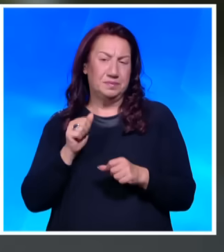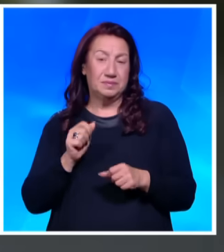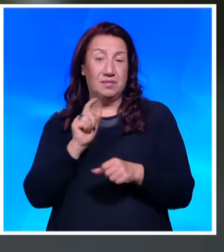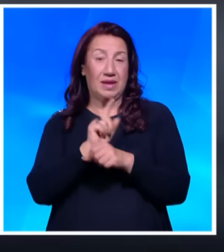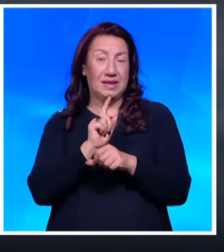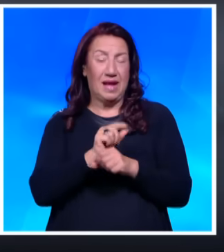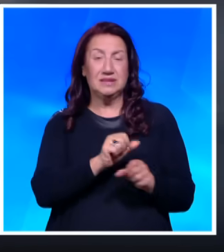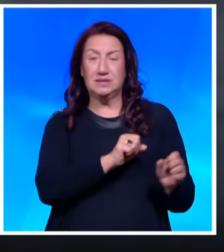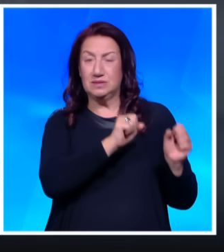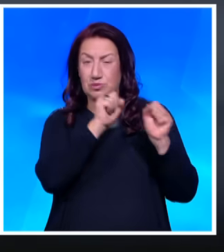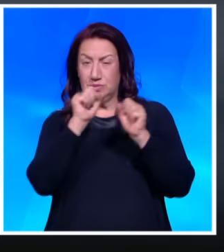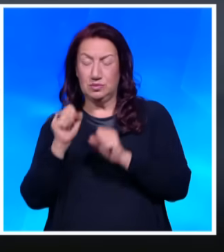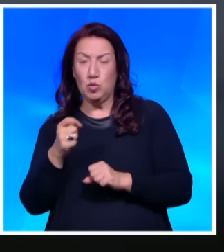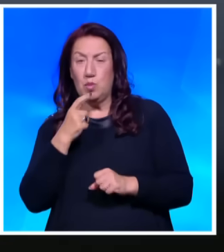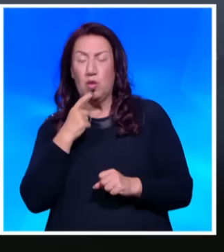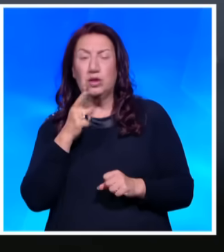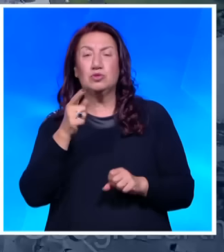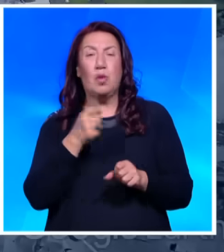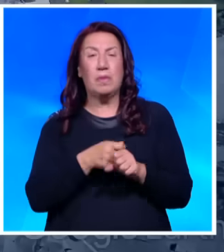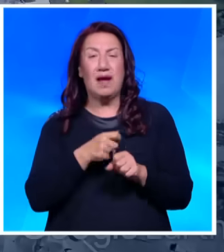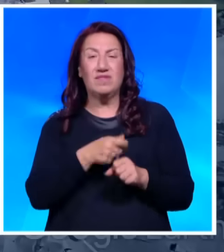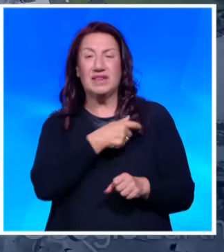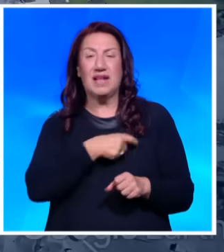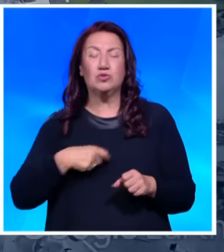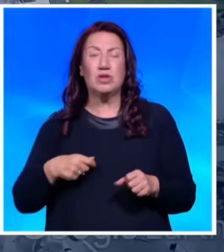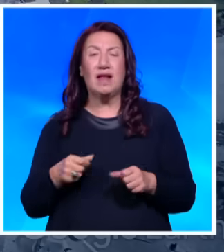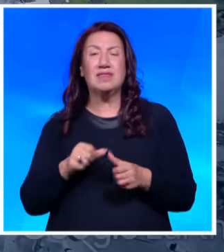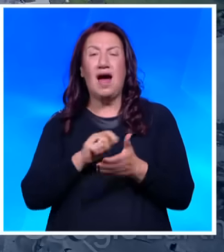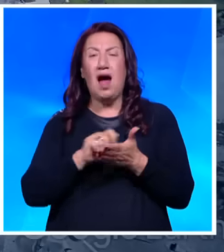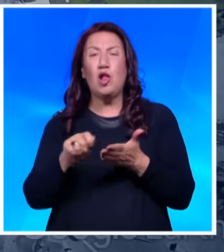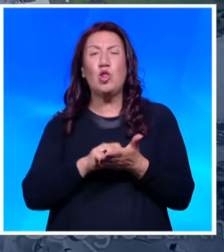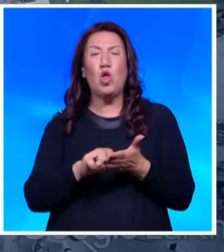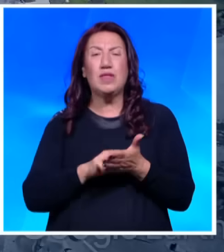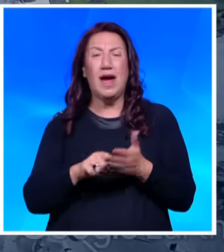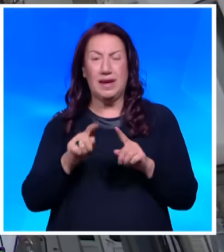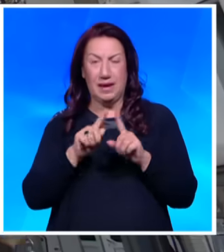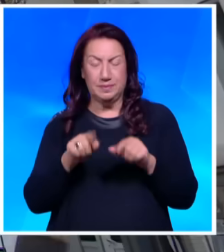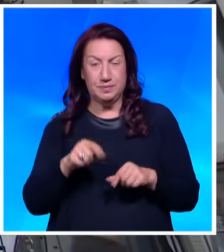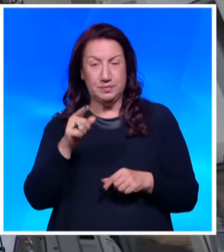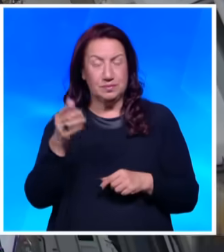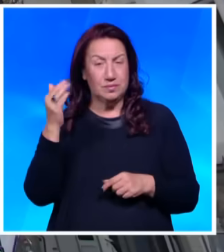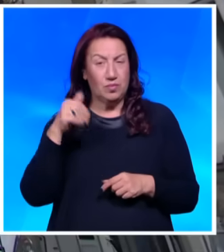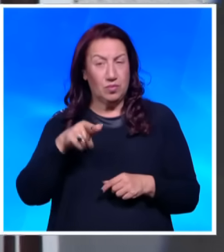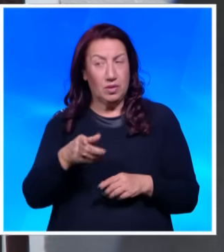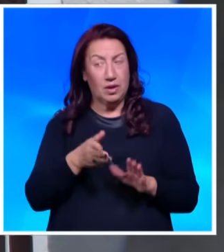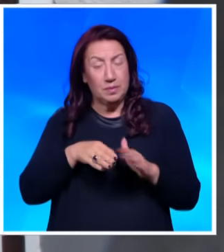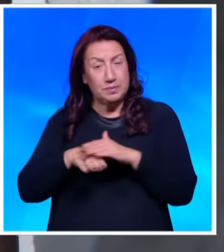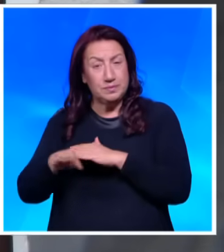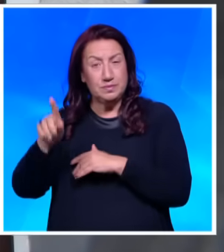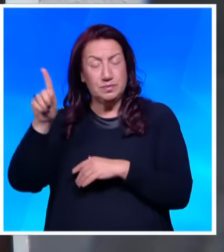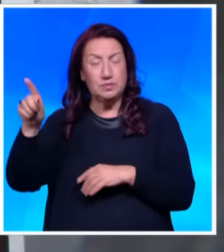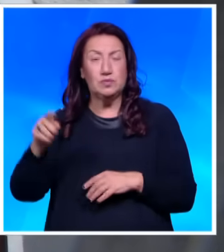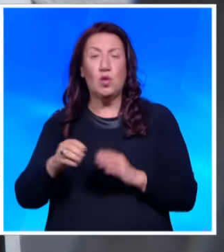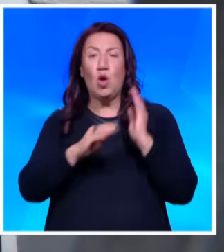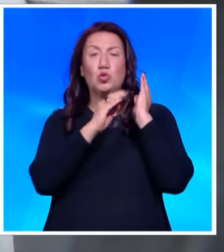компанията Национална лотария. Тя е в основата на събитията от 2020. Тогава Васил Божков бяга в Дубай. По това време главен прокурор вече